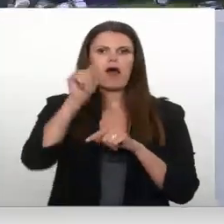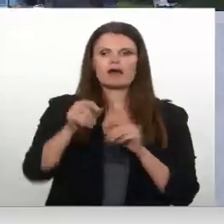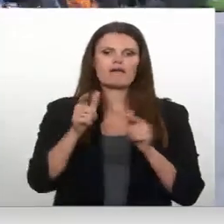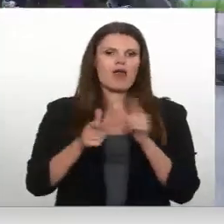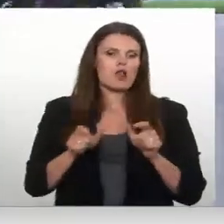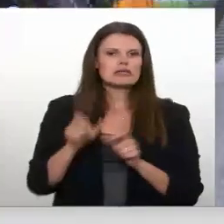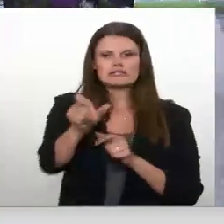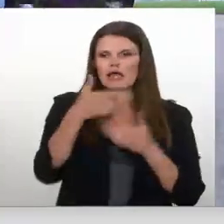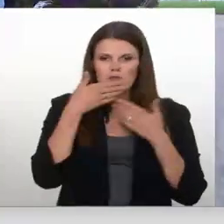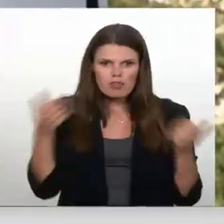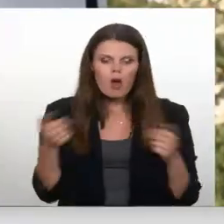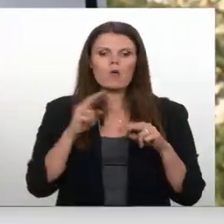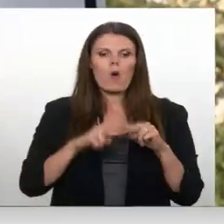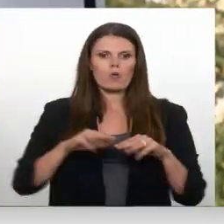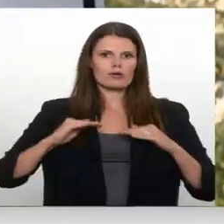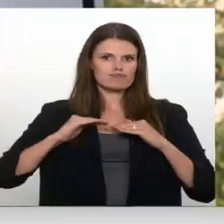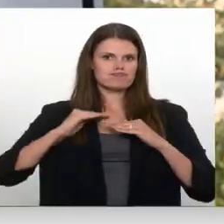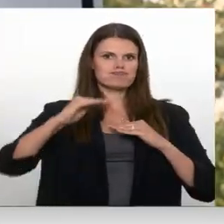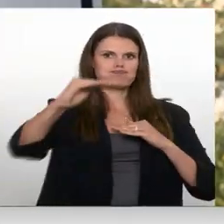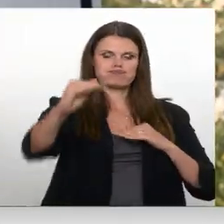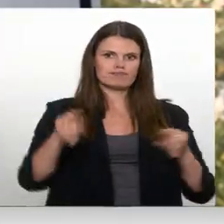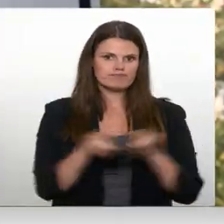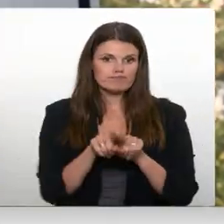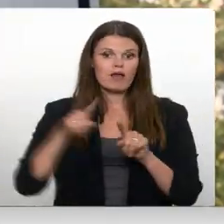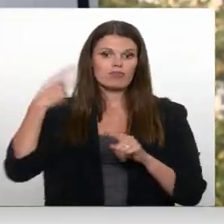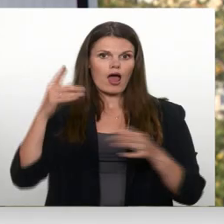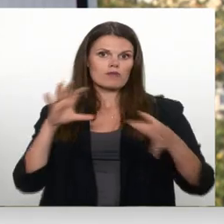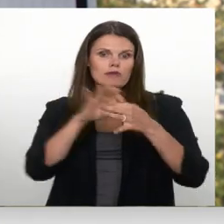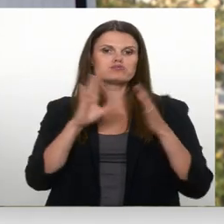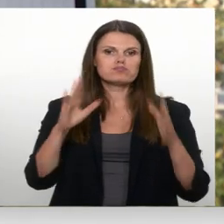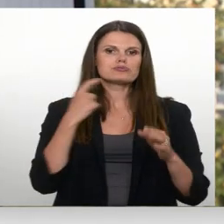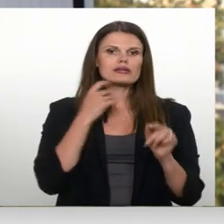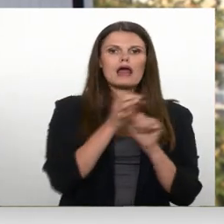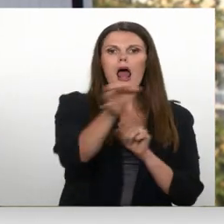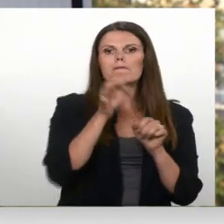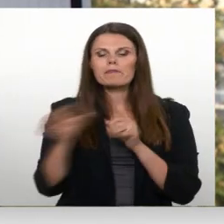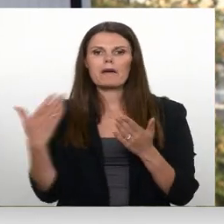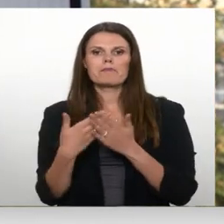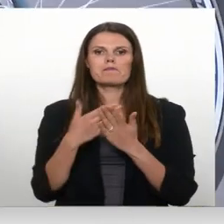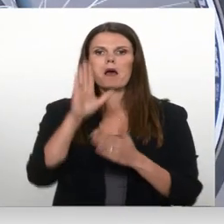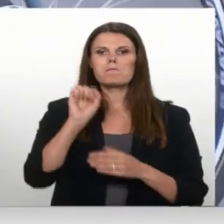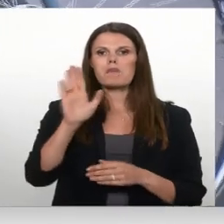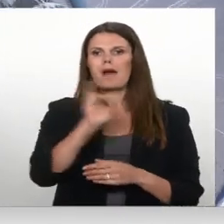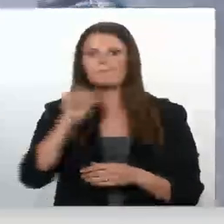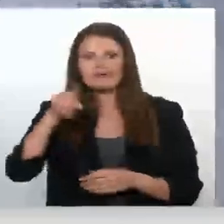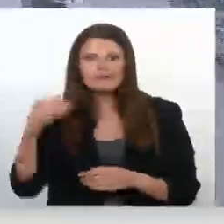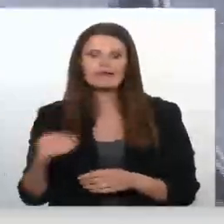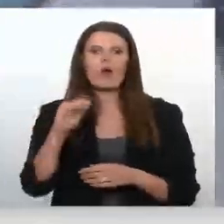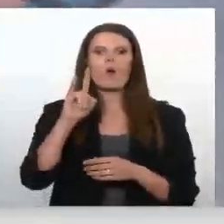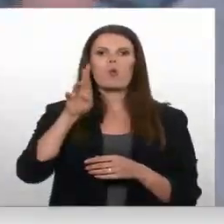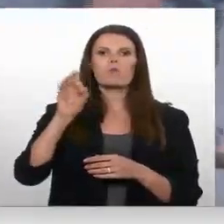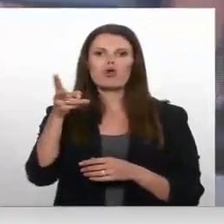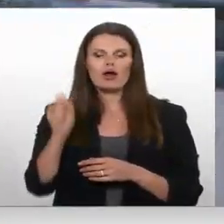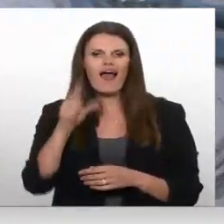tas nemaina savu līmeni. Nākamie veloceļi savienos Rīgu ar apkaimēm, piemēram Babīti, Ulbroku un Ķekavu. Tie gan